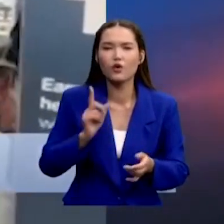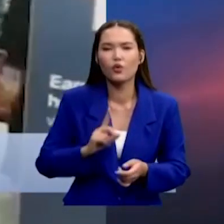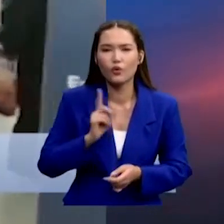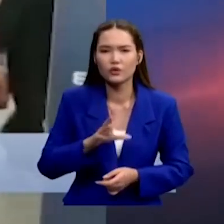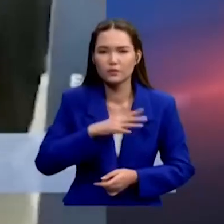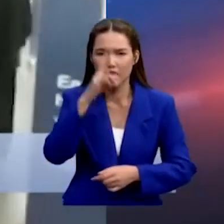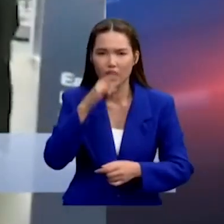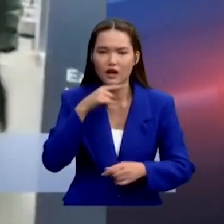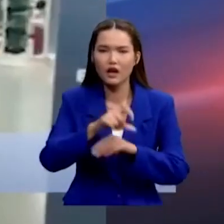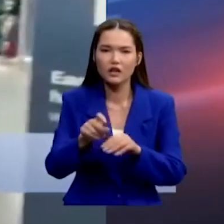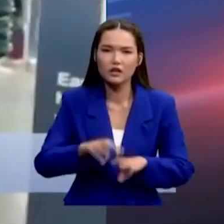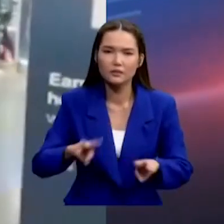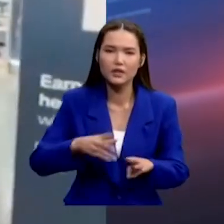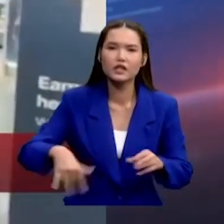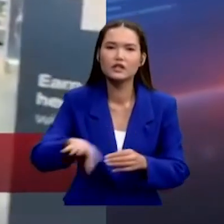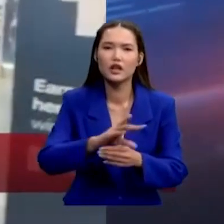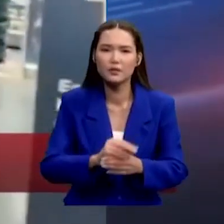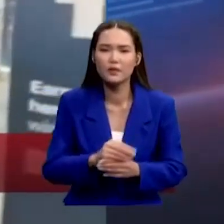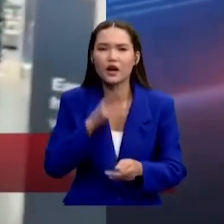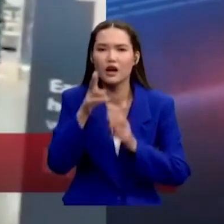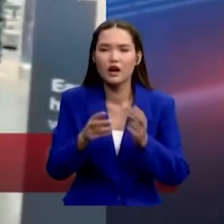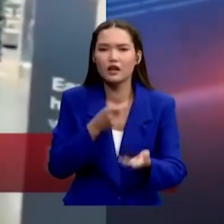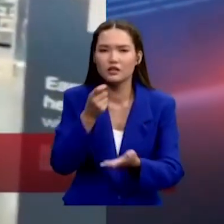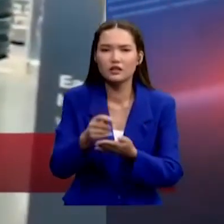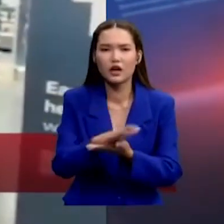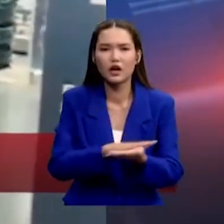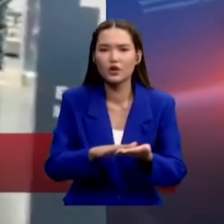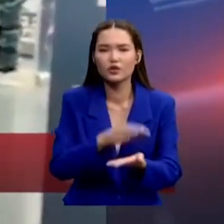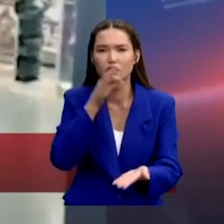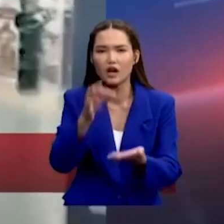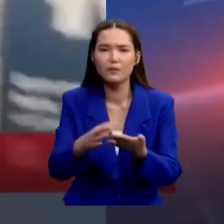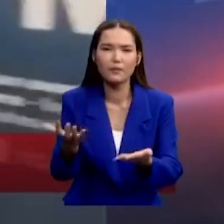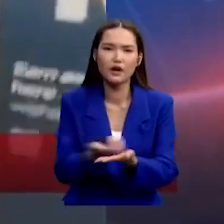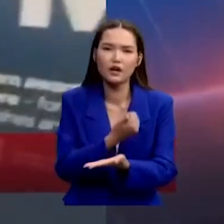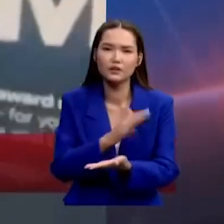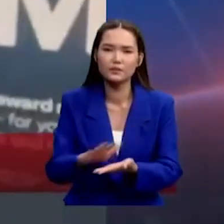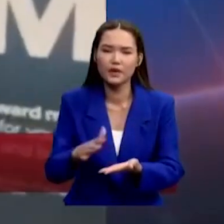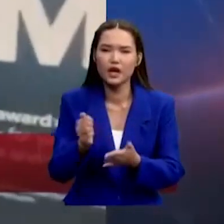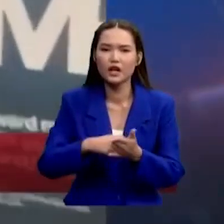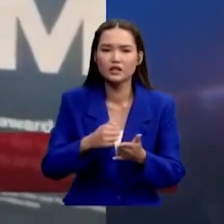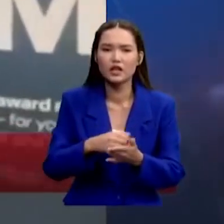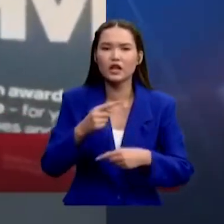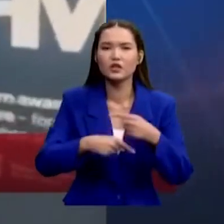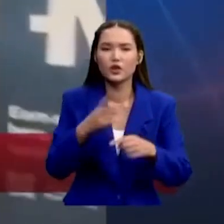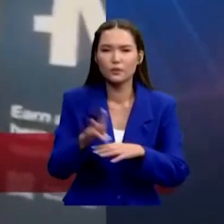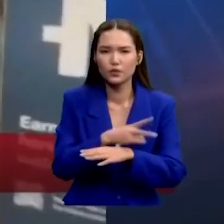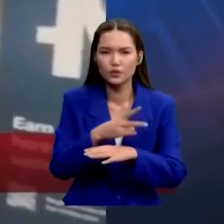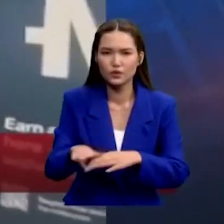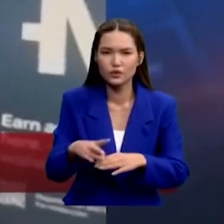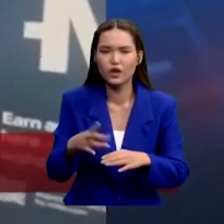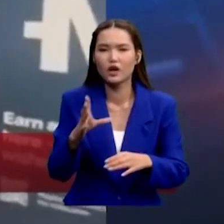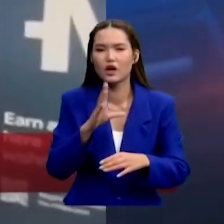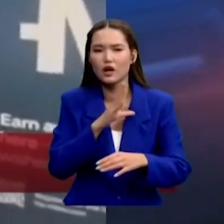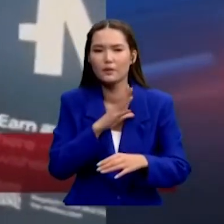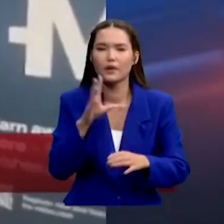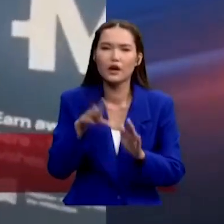сыртқы істер министрлігіне барлық жаққа хат жазып жатырмыз. Ешкімнен мардымды жауап келген жоқ. Келесі рейс бүгін түнде екен, бірақ оған біз